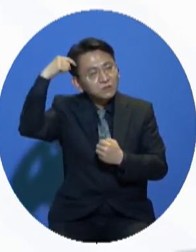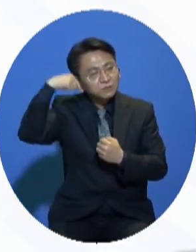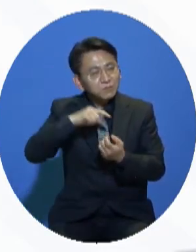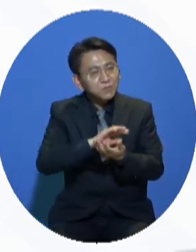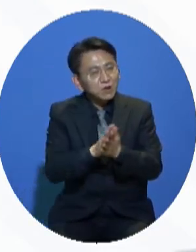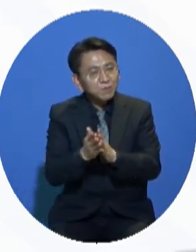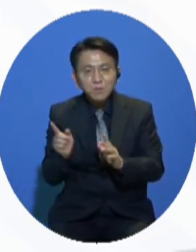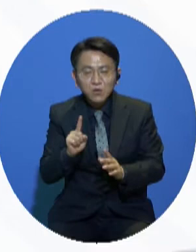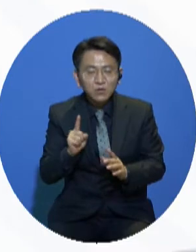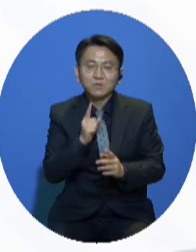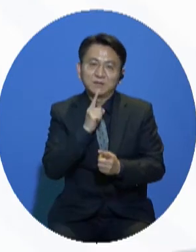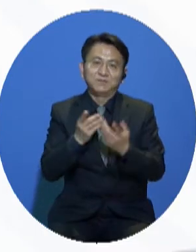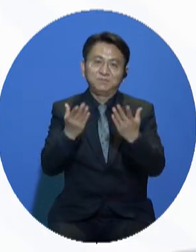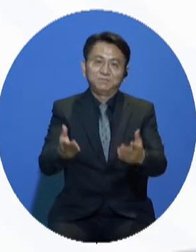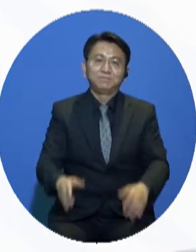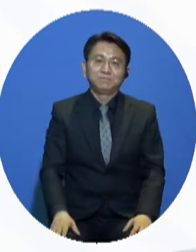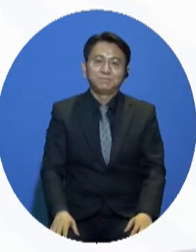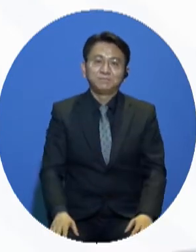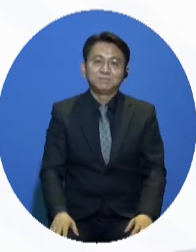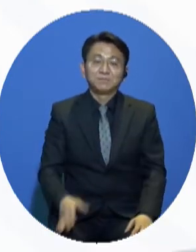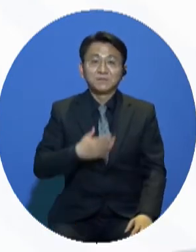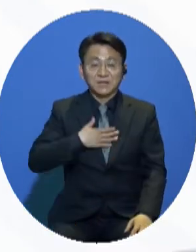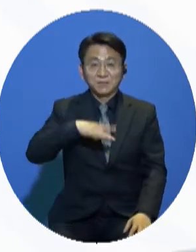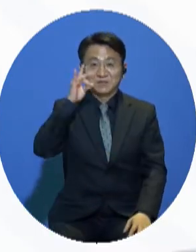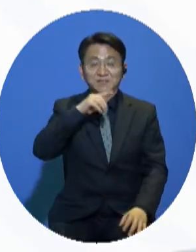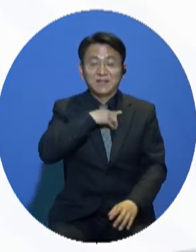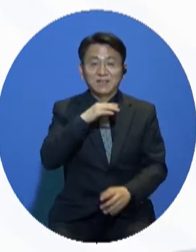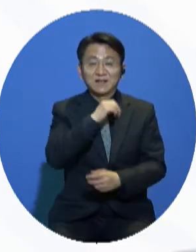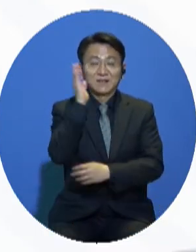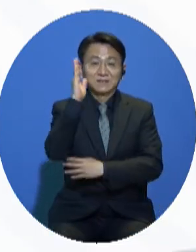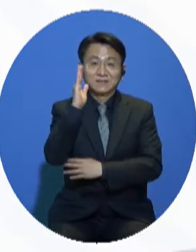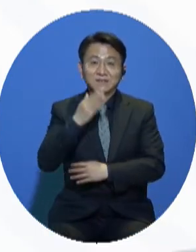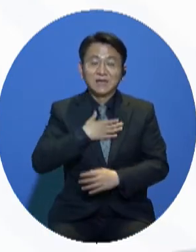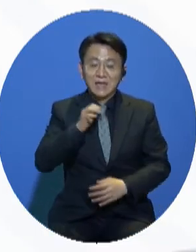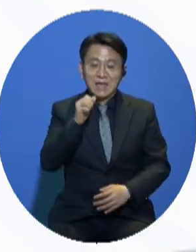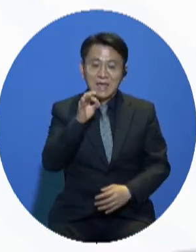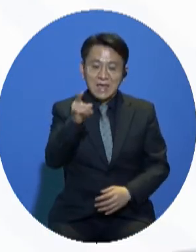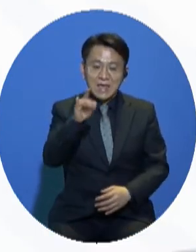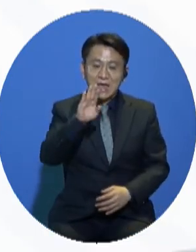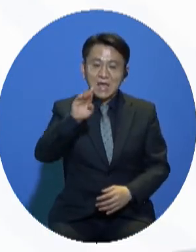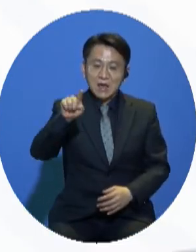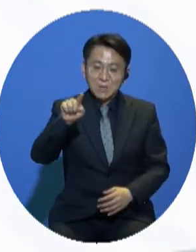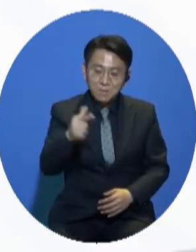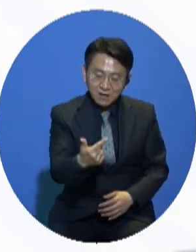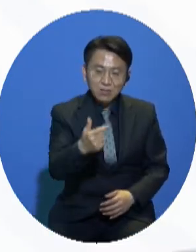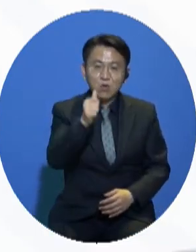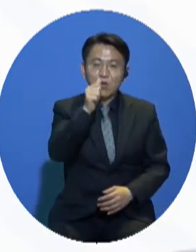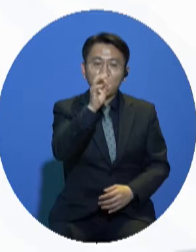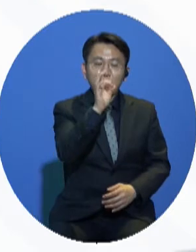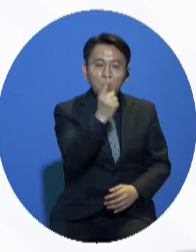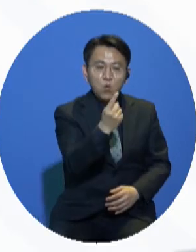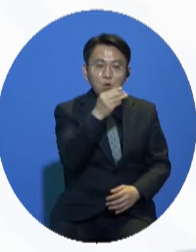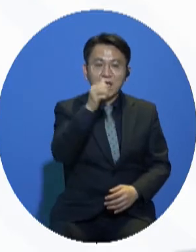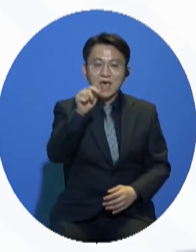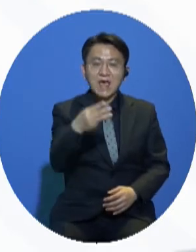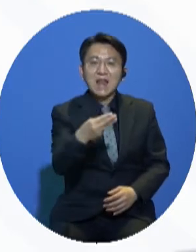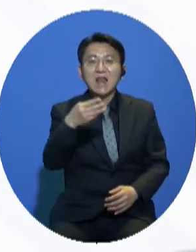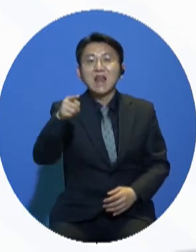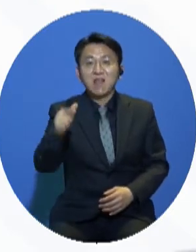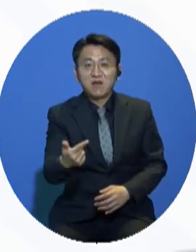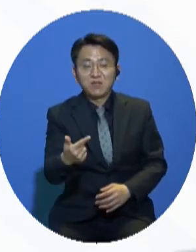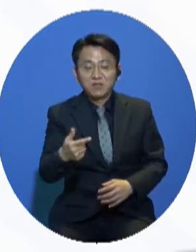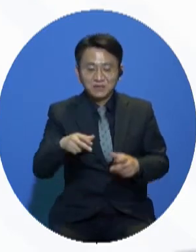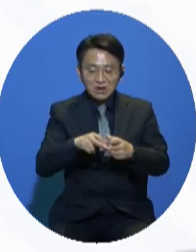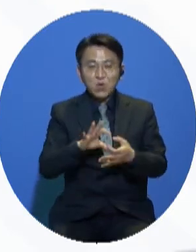말씀드리겠습니다. 그 전에 먼저 제 소개를 하겠습니다. 저는 에반 오헨런이라고 하고요.